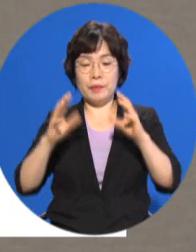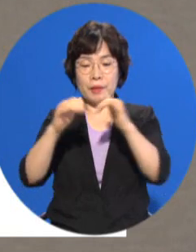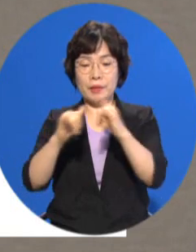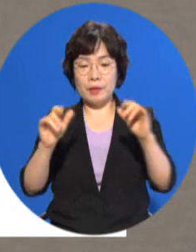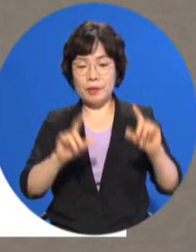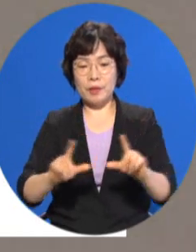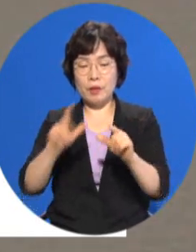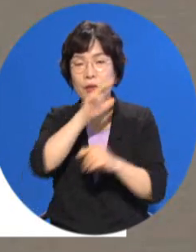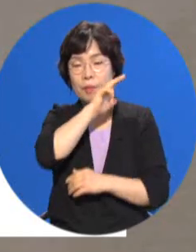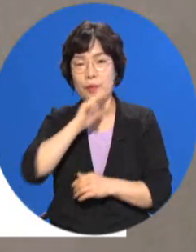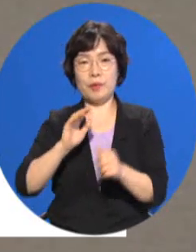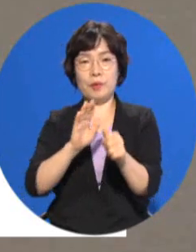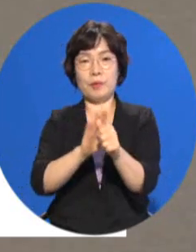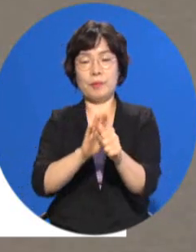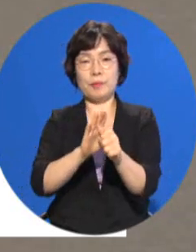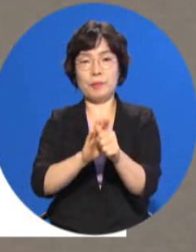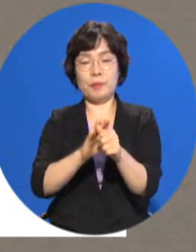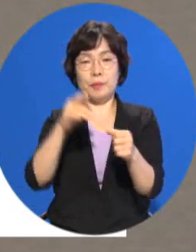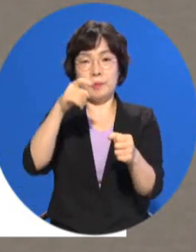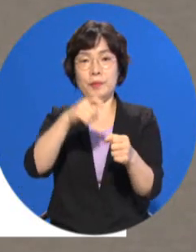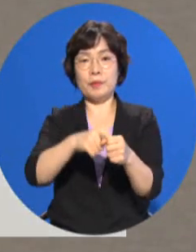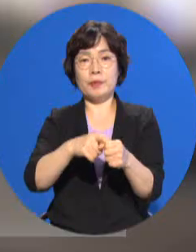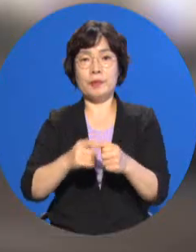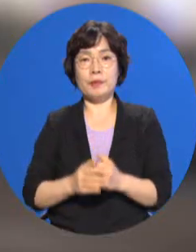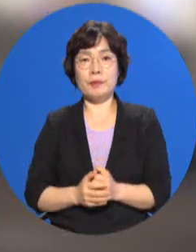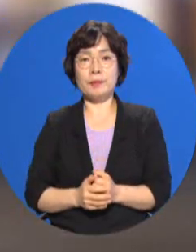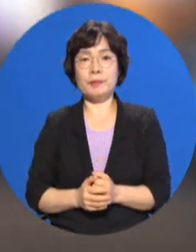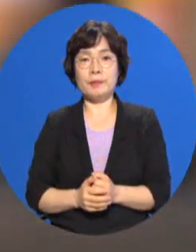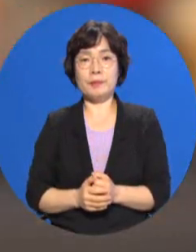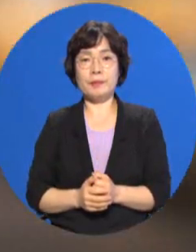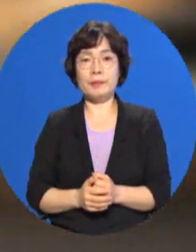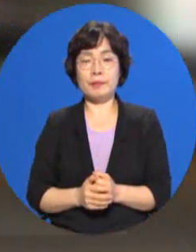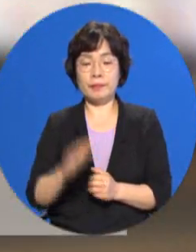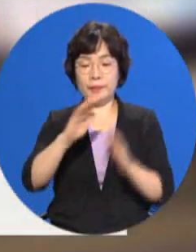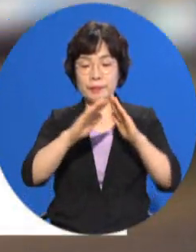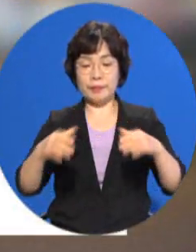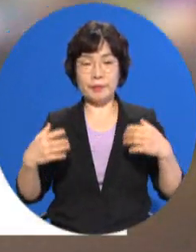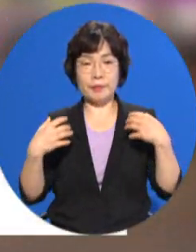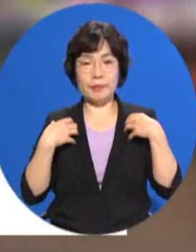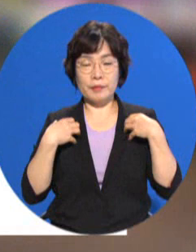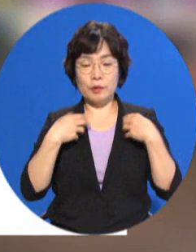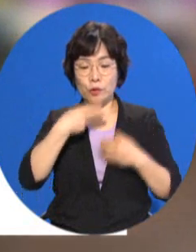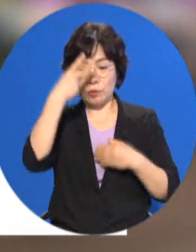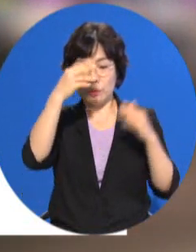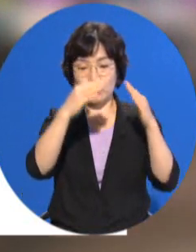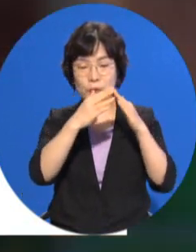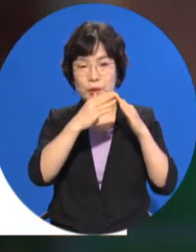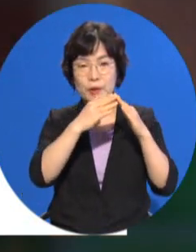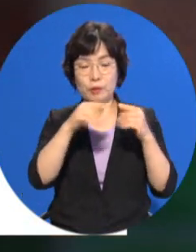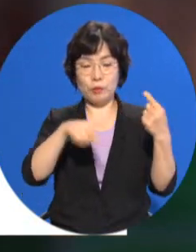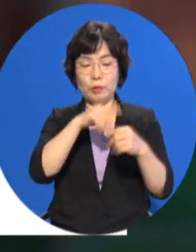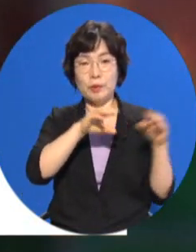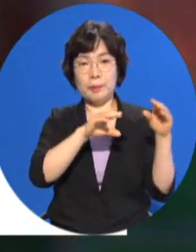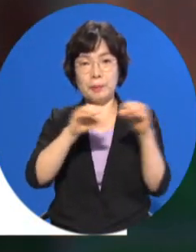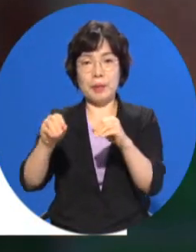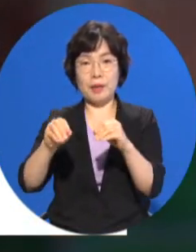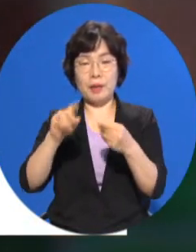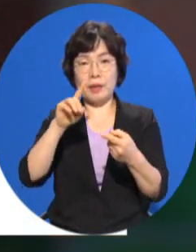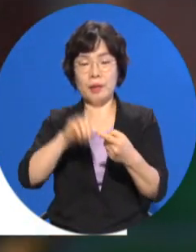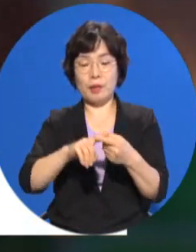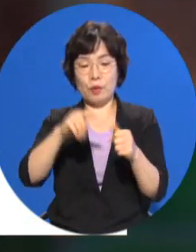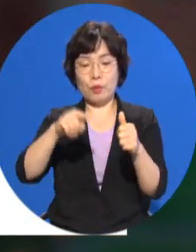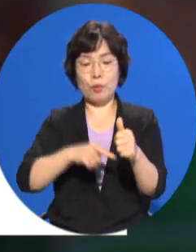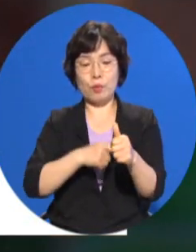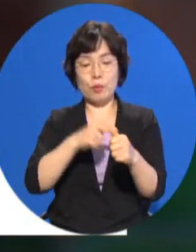생활의 편의를 높이려는 취지입니다. 이에 따라 전라남도는 유흥업소 등에 내렸던 운영 중단 권고를